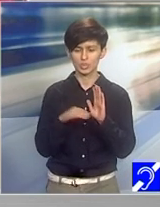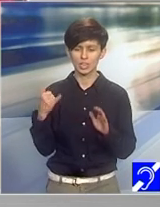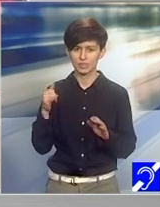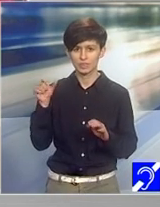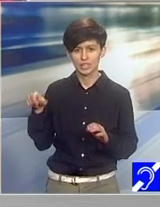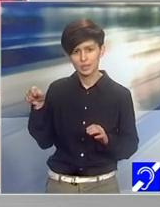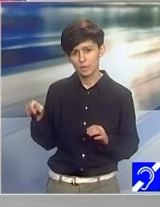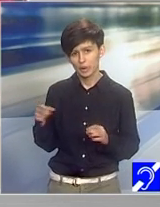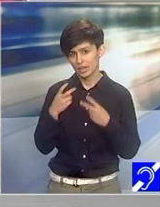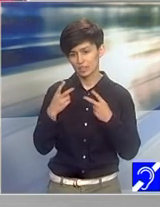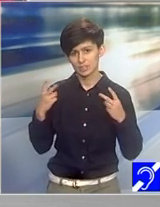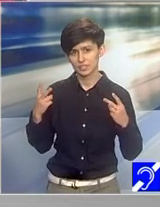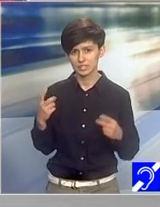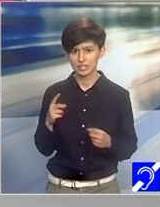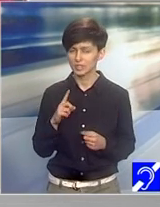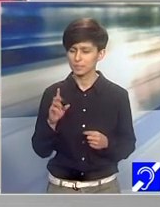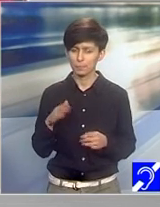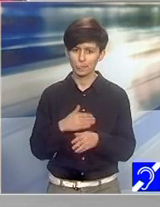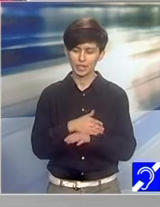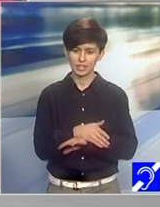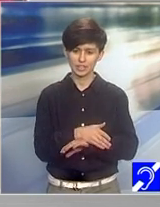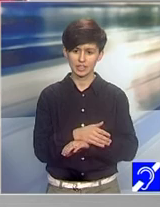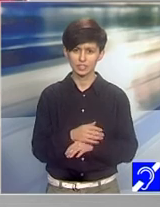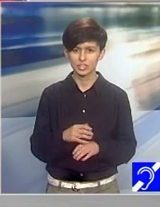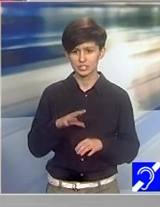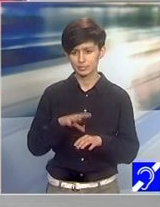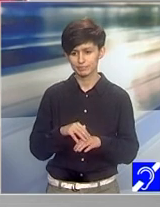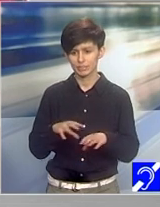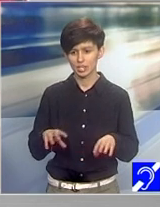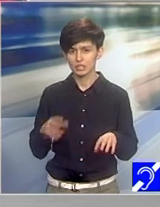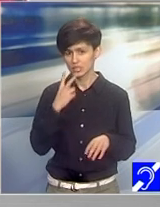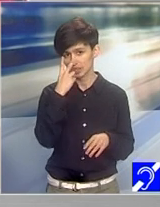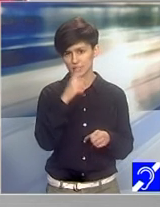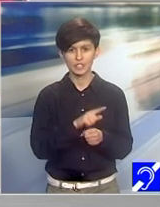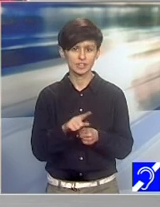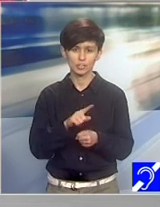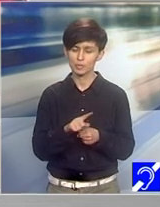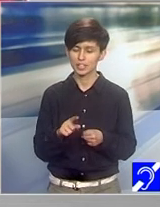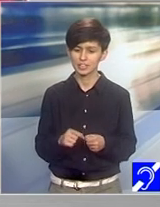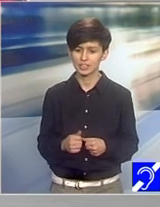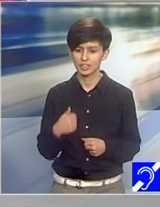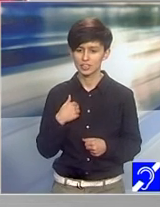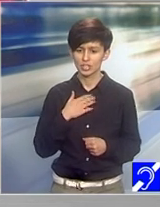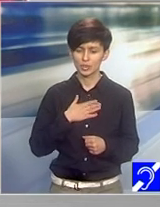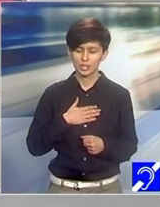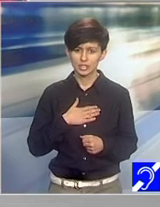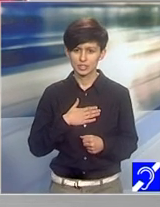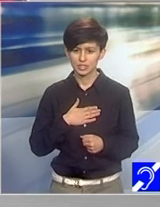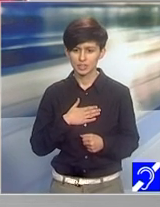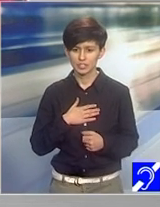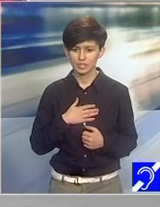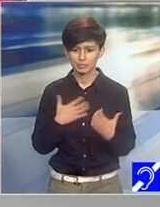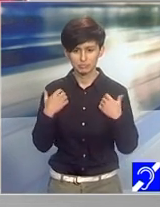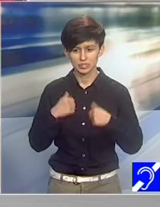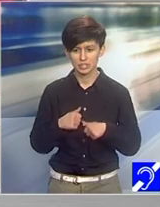vizitatorul, nu are acces să pipăie, să uite la obiecte. Eu chiar aș vrea să mai îmbrace un tânăr,